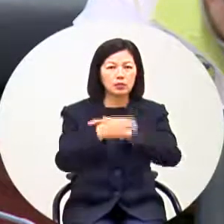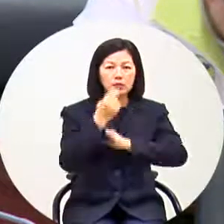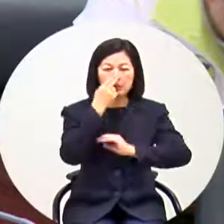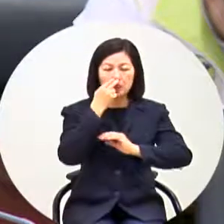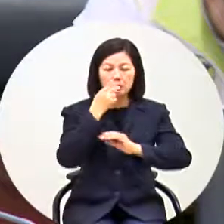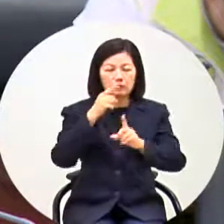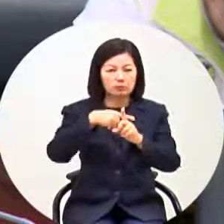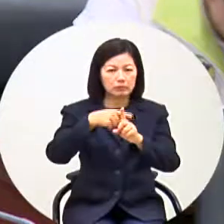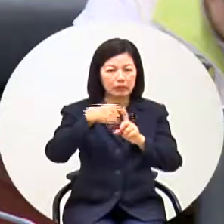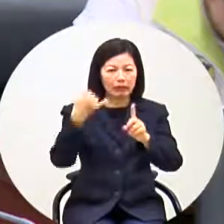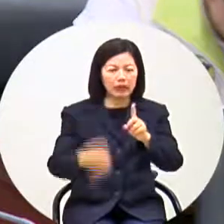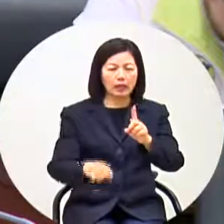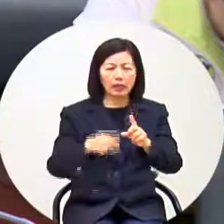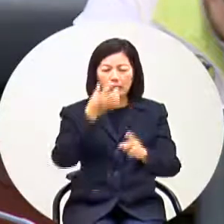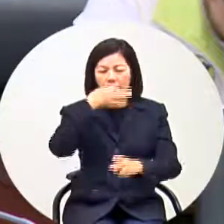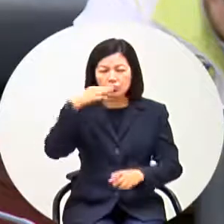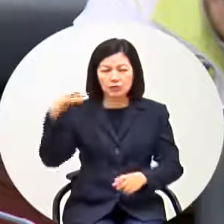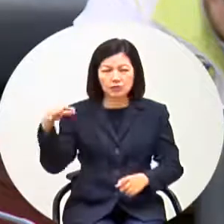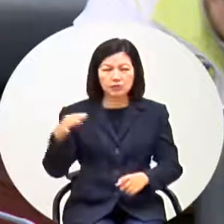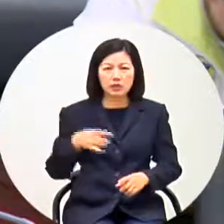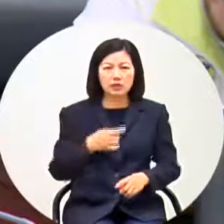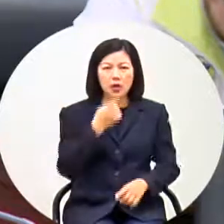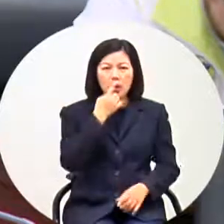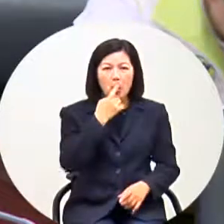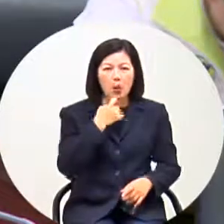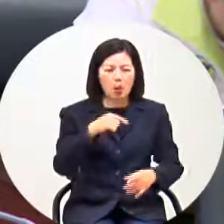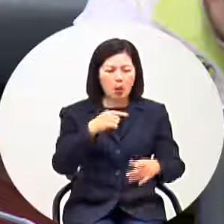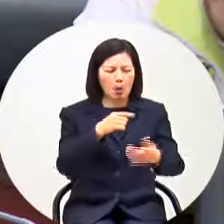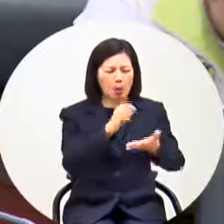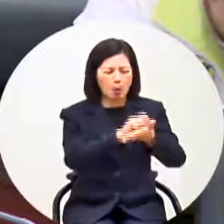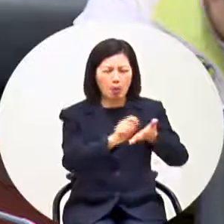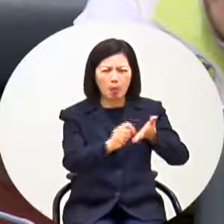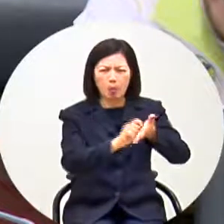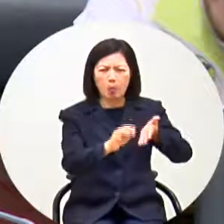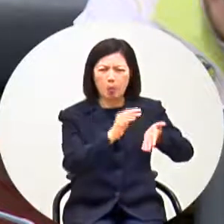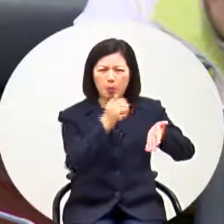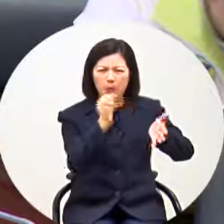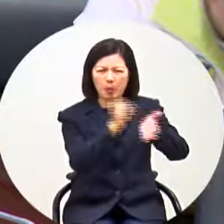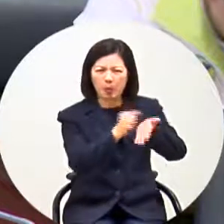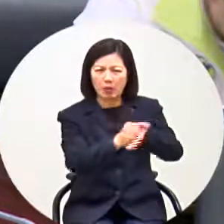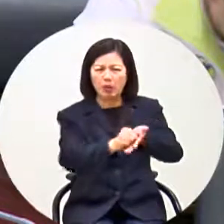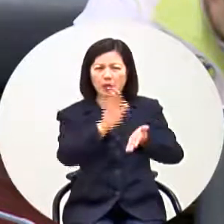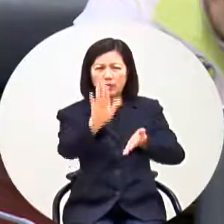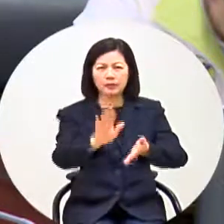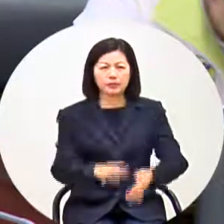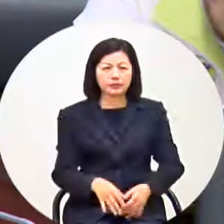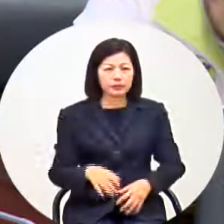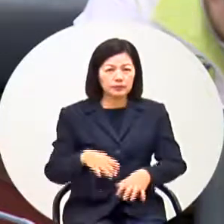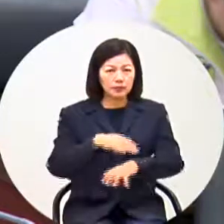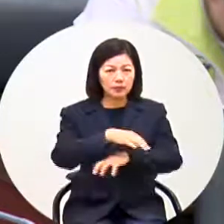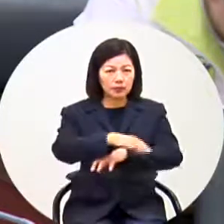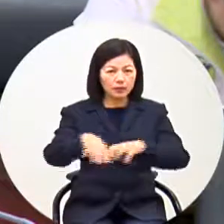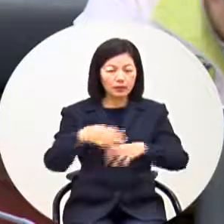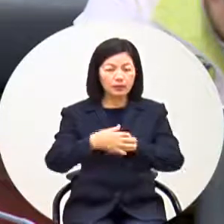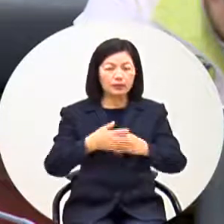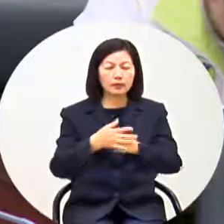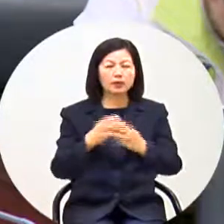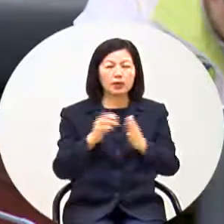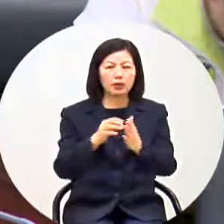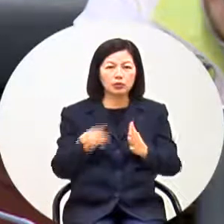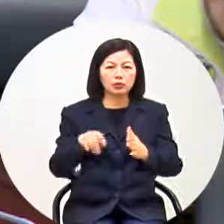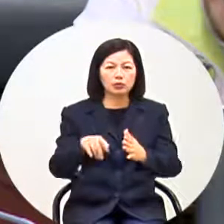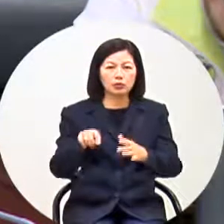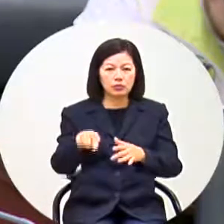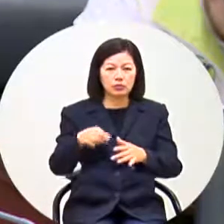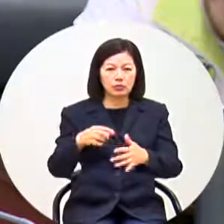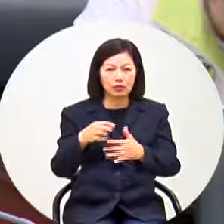达了红害的等级哦。那环保局也启动空污的应变，那提醒我们民众哦，就